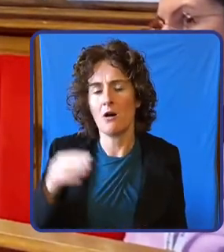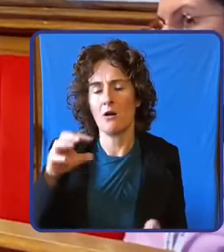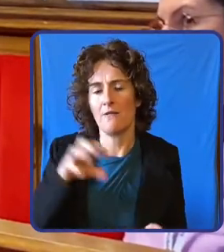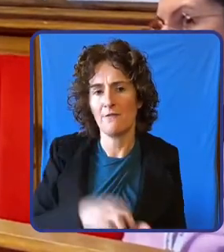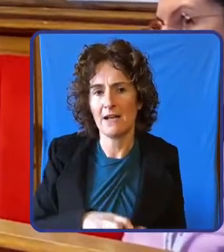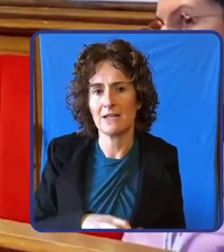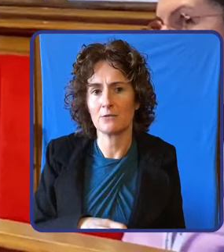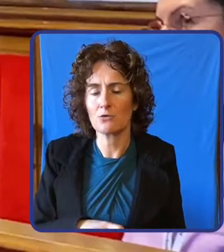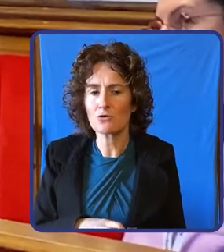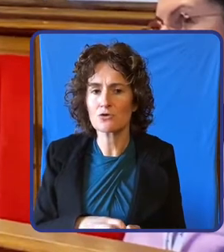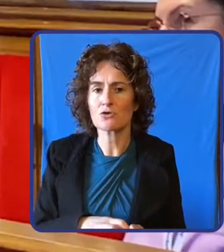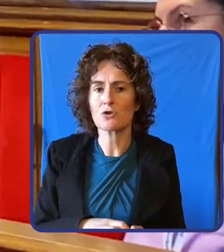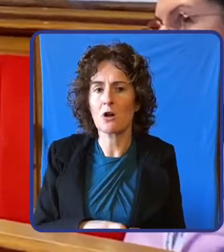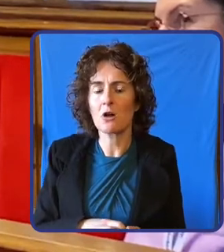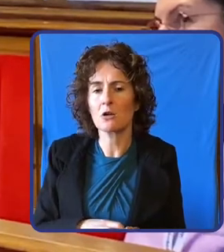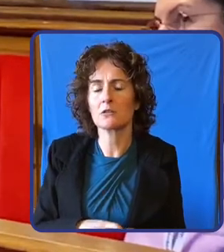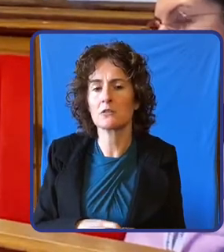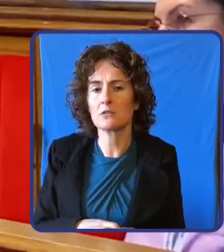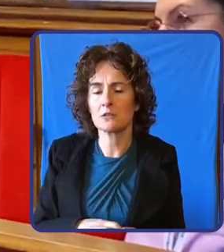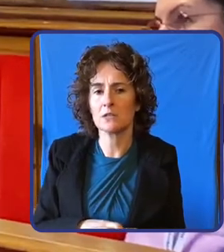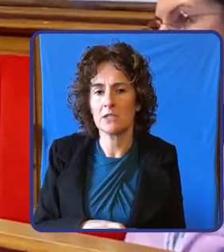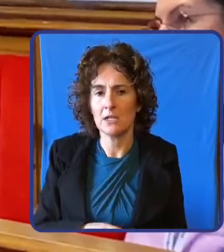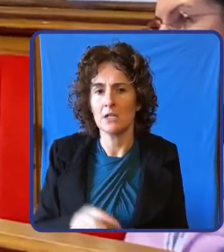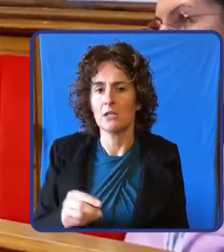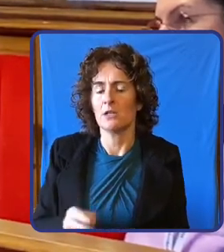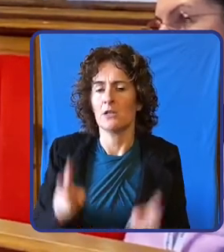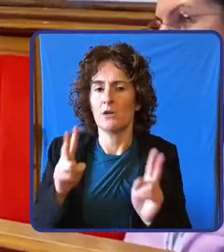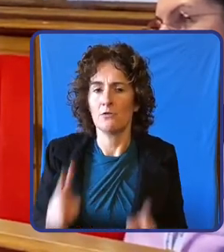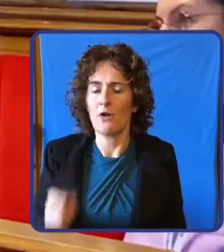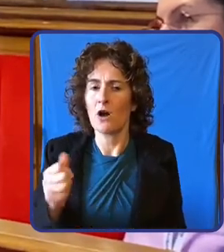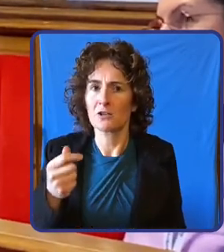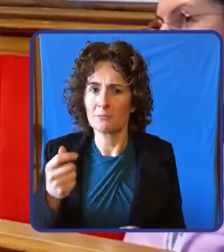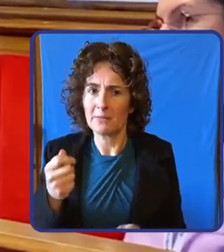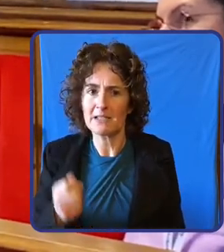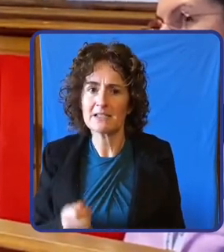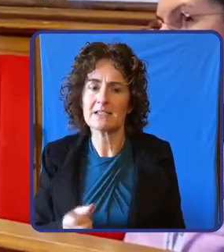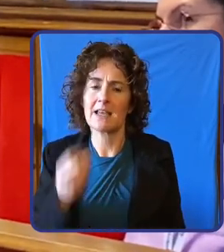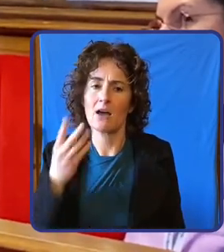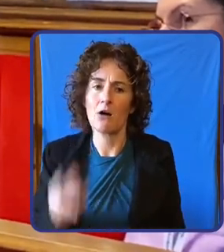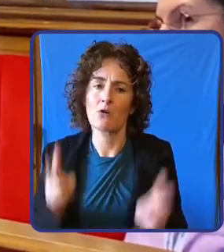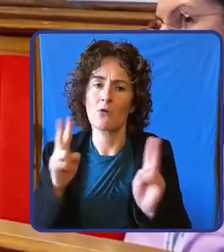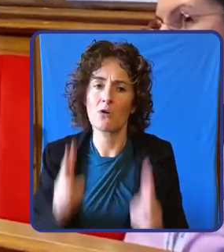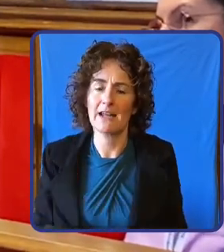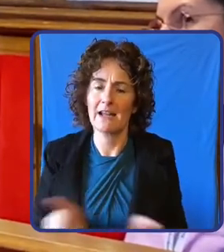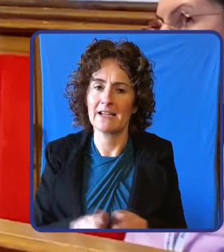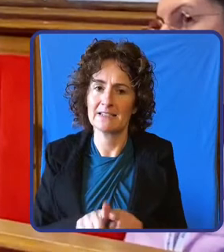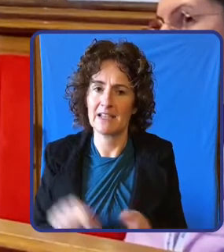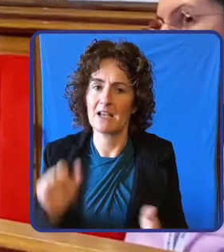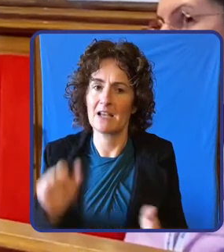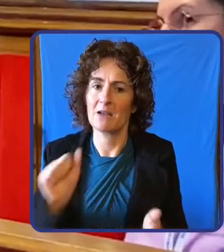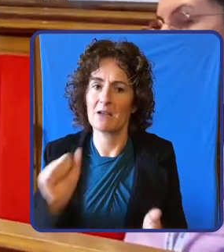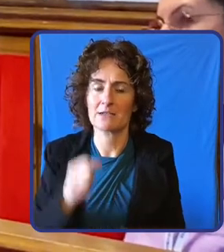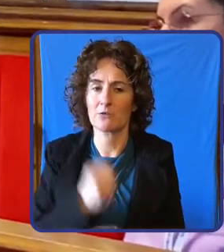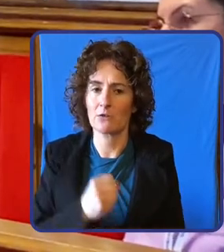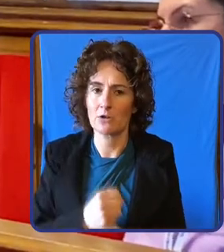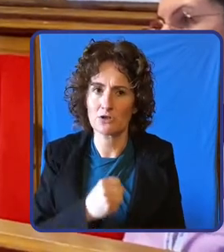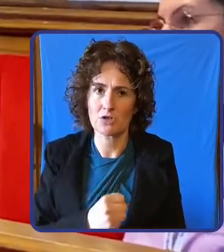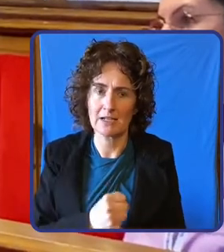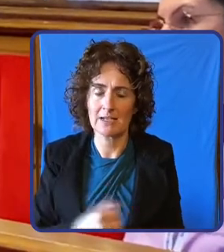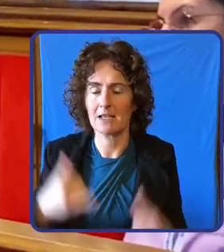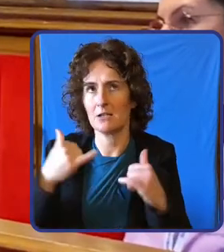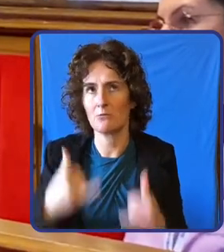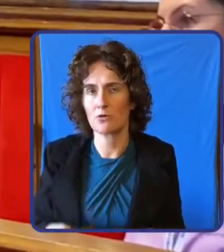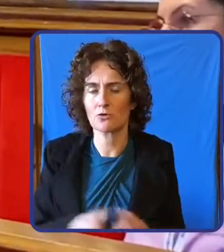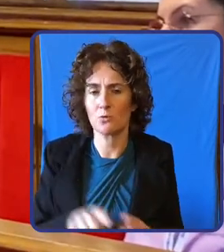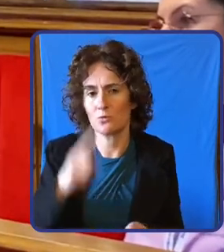megbízható a pénzügyi háttere, bátran nézhetünk előre, akkor lehet ilyen beruházásokat folytatni. Jelen pillanatban én nem hiszem,